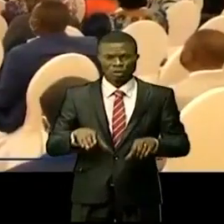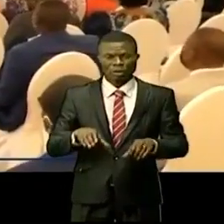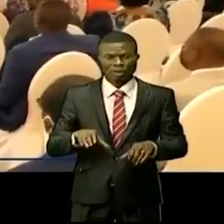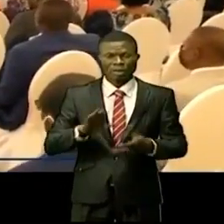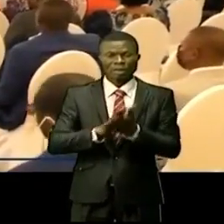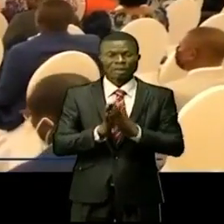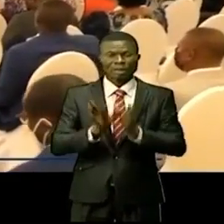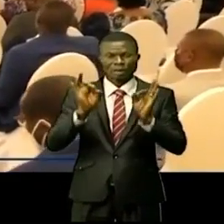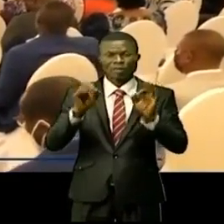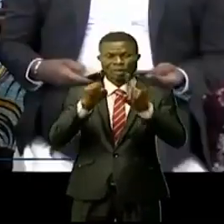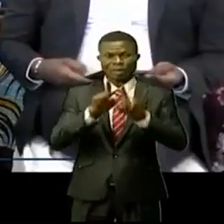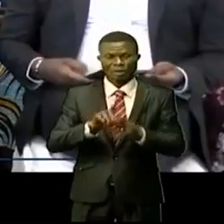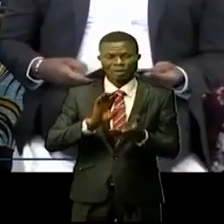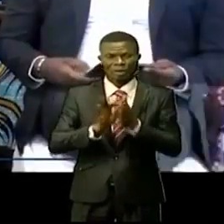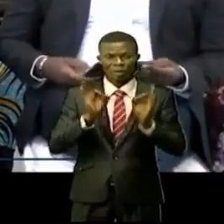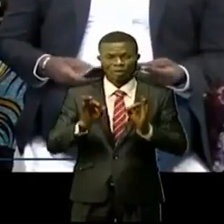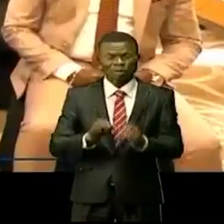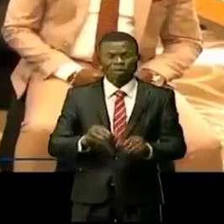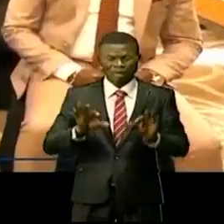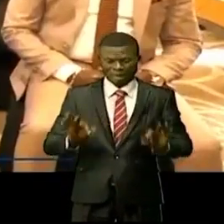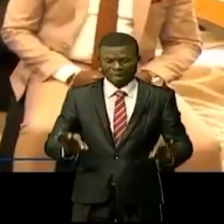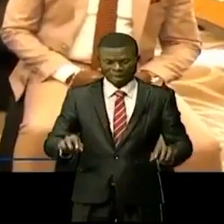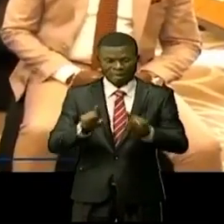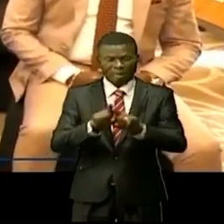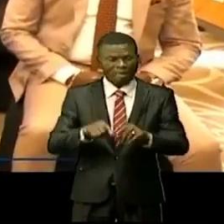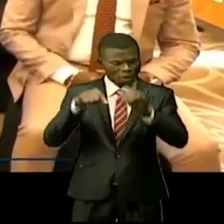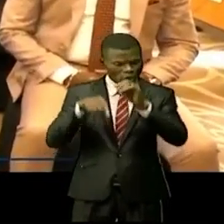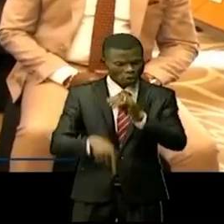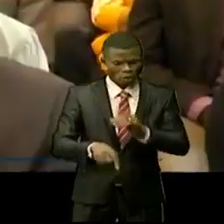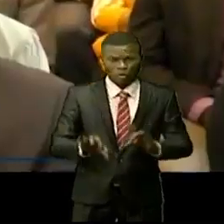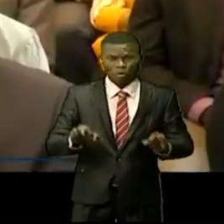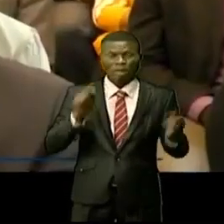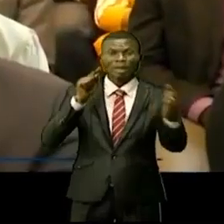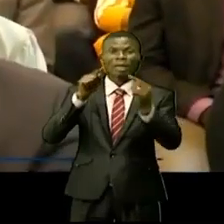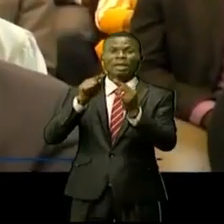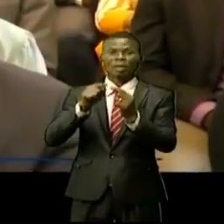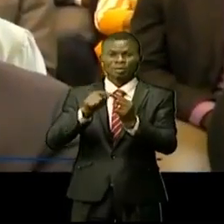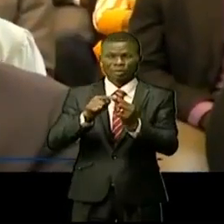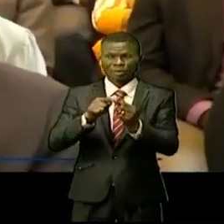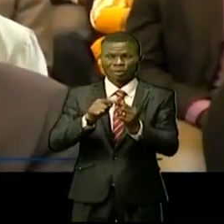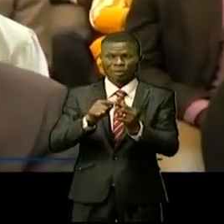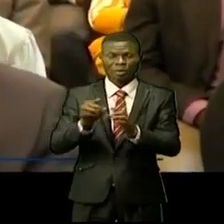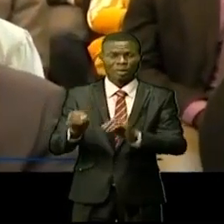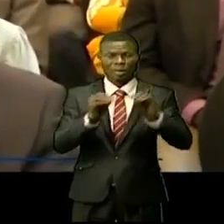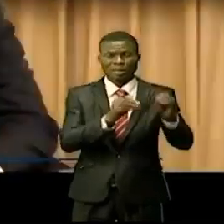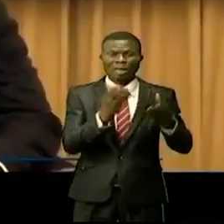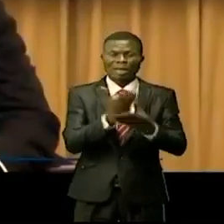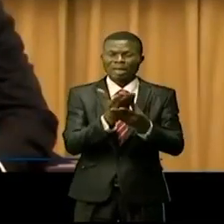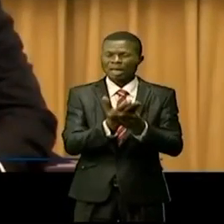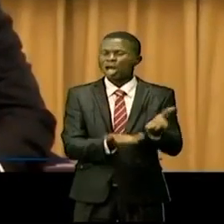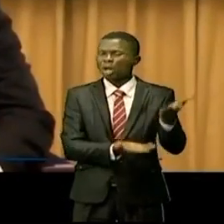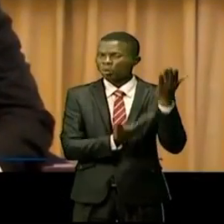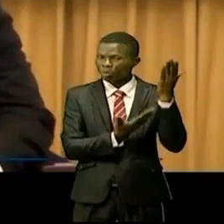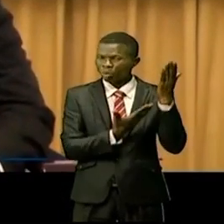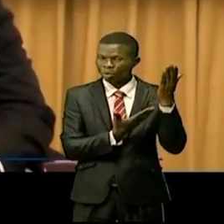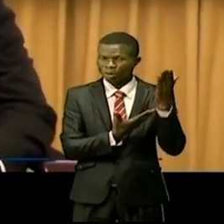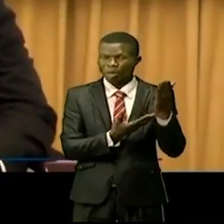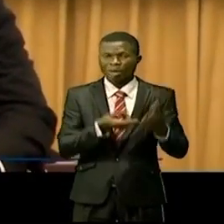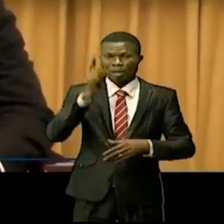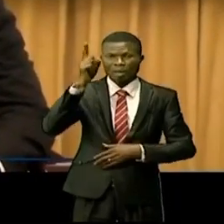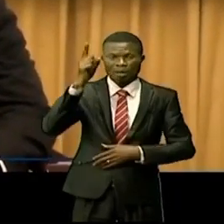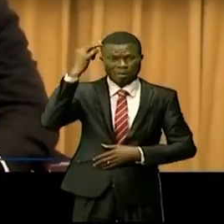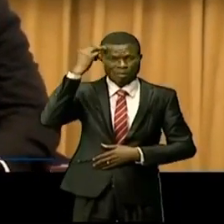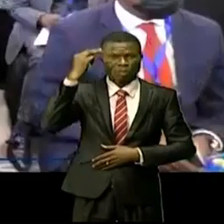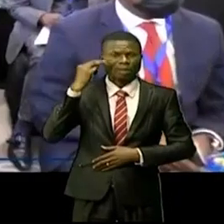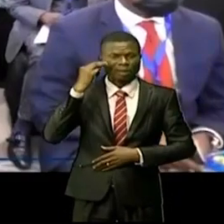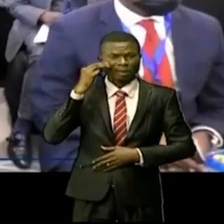renouvelables et non renouvelables du sol et du sous-sol. Et dans l'objectif de la mise en place de ces documents importants, le Premier ministre Jean-Michel